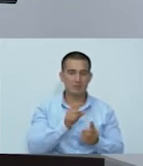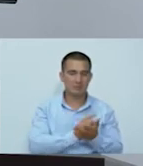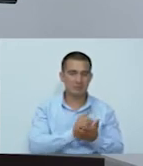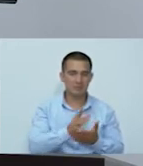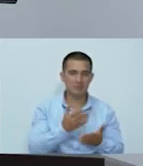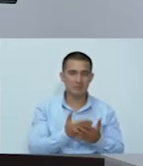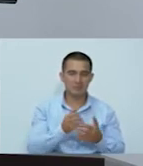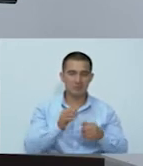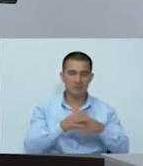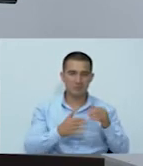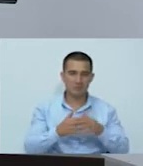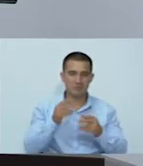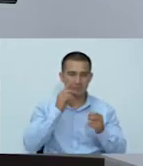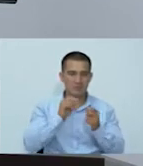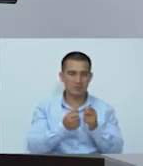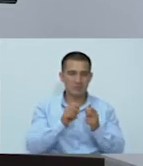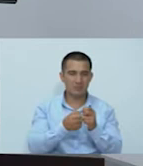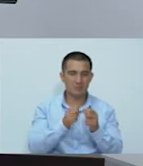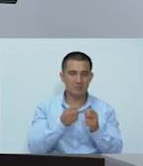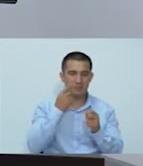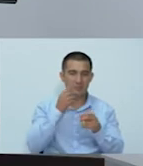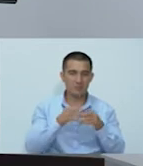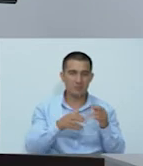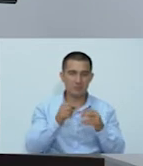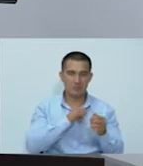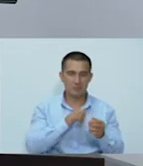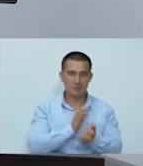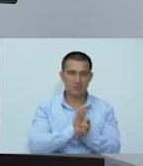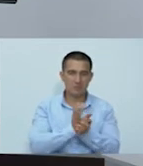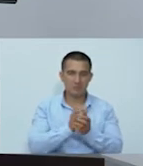foydalanmaymiz. E'tibor qaratinglar.